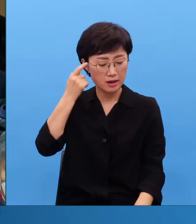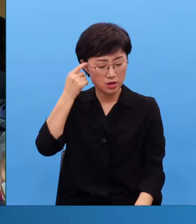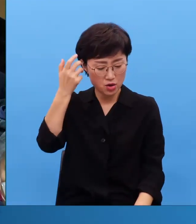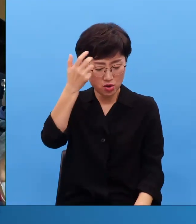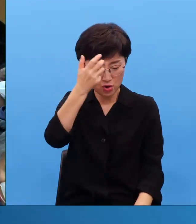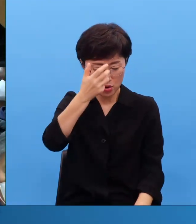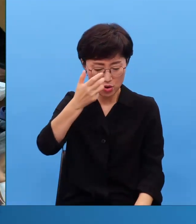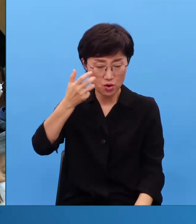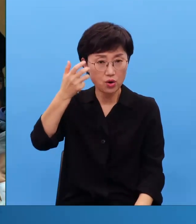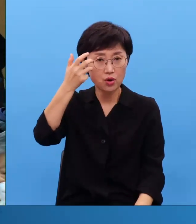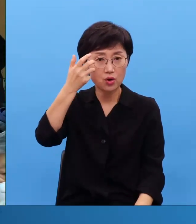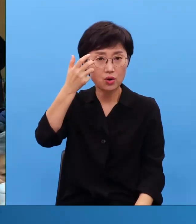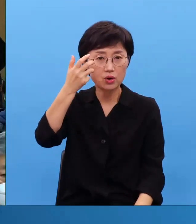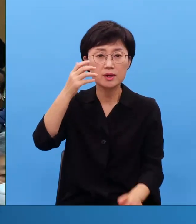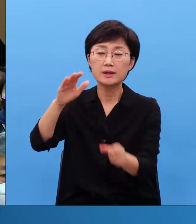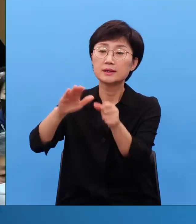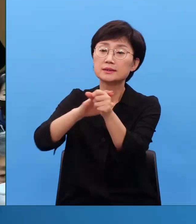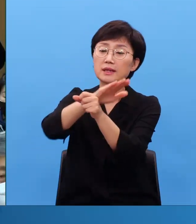맡기네요.